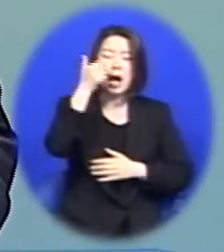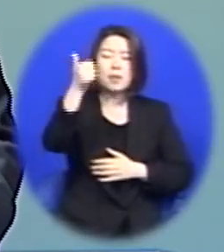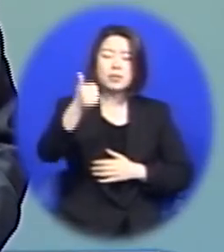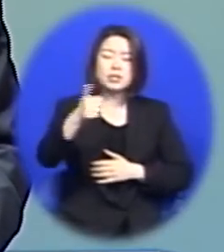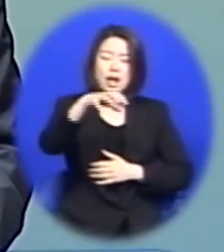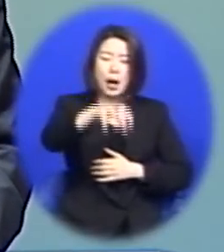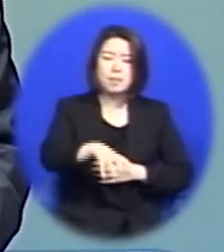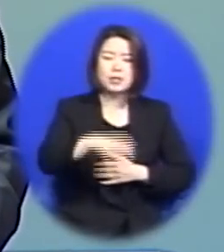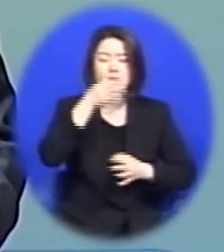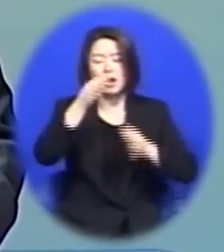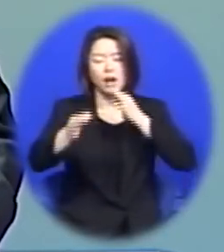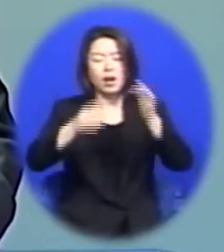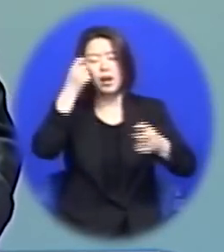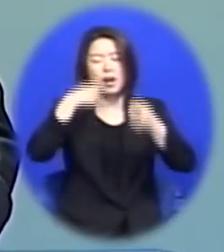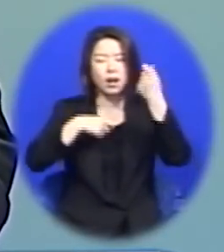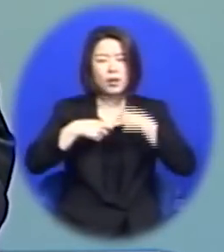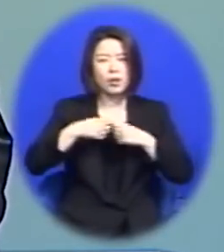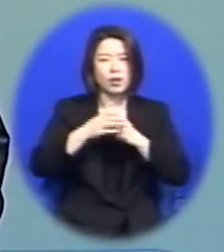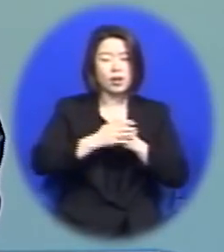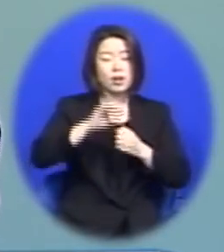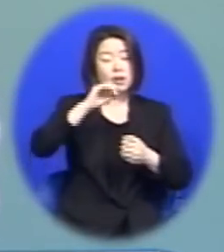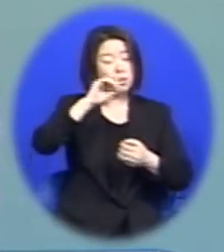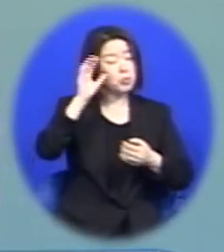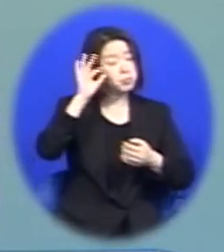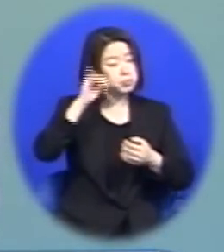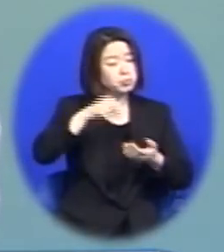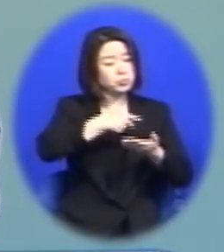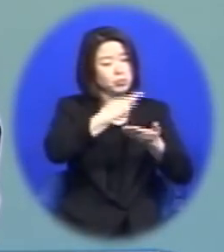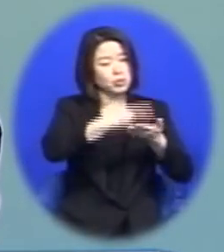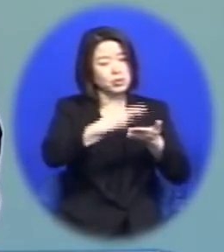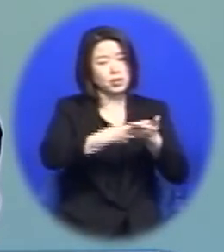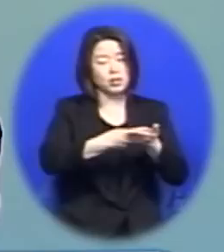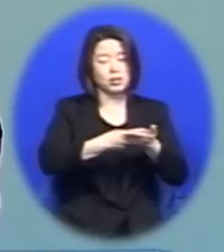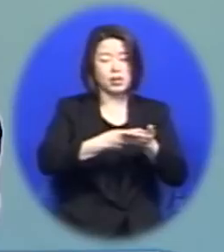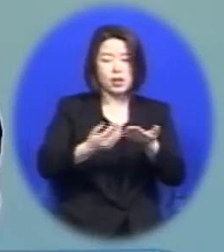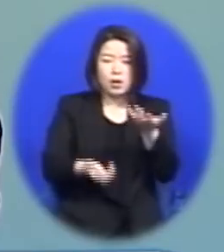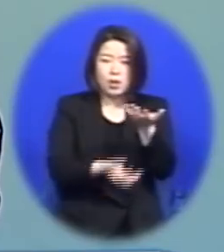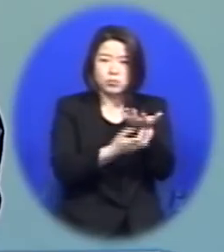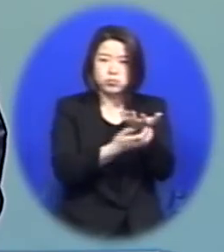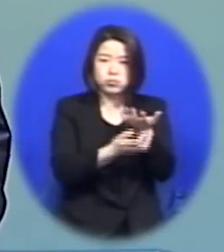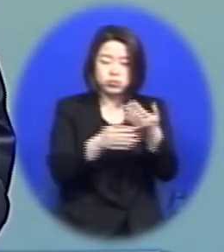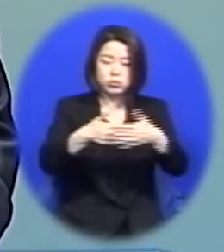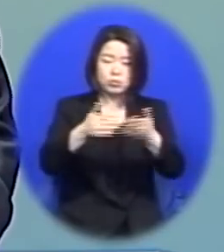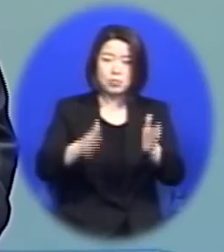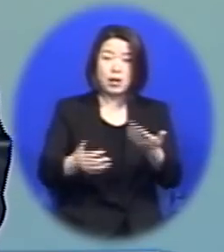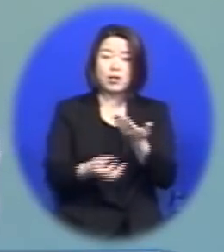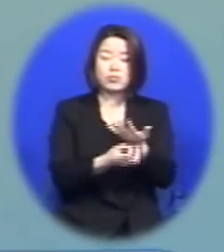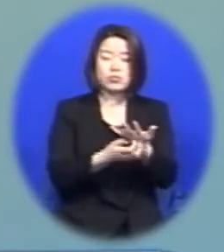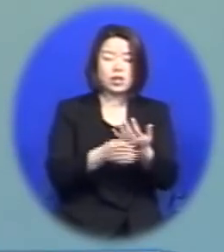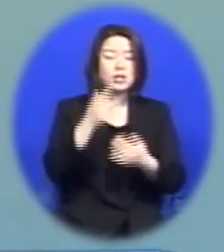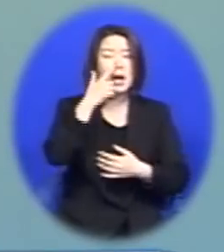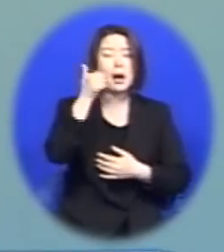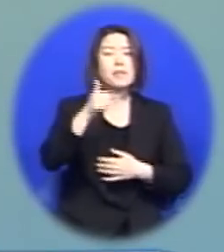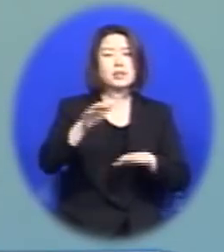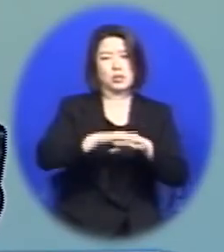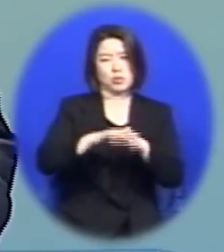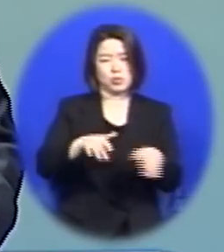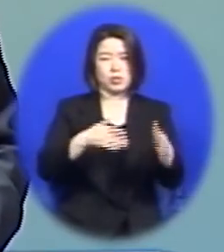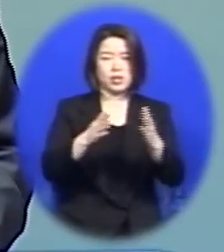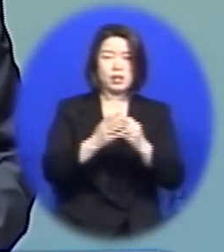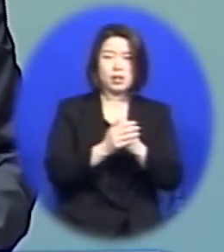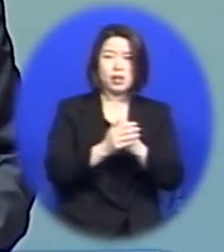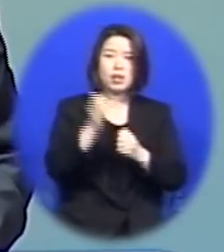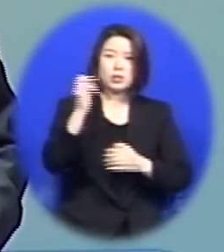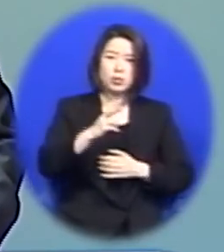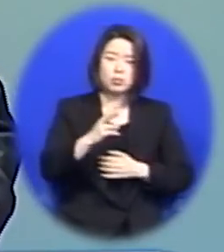잠결에도 군불을 지피는 아버지의 손길을 느낄 수가 있었습니다 또 아버지는 몸도 가누지 못하는 나를 일으켜